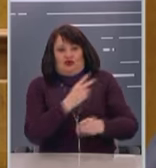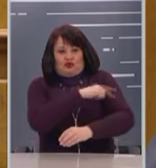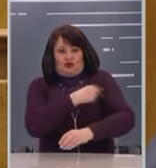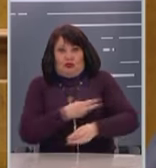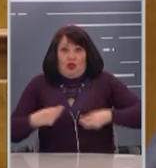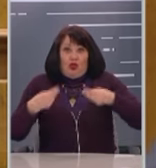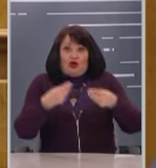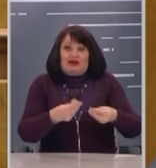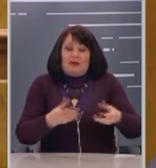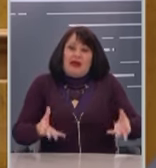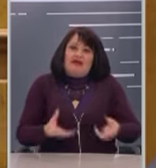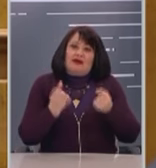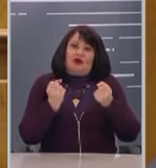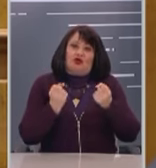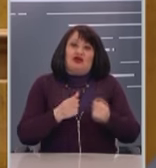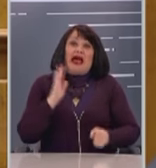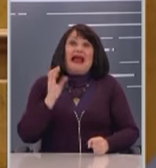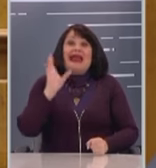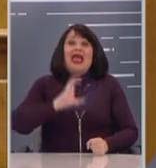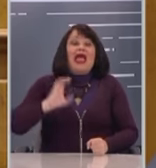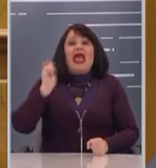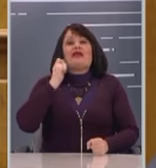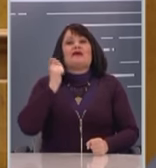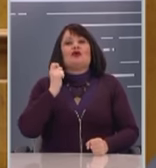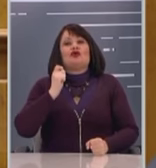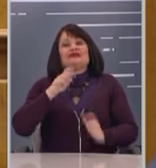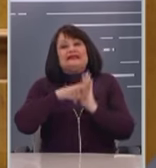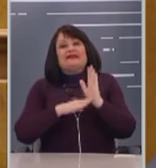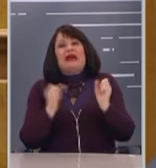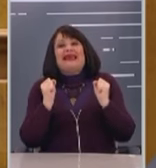διότι εάν πέρναγες το ΕΣΥ θα κόστιζε ένα σωρό λεφτά,